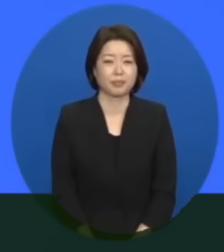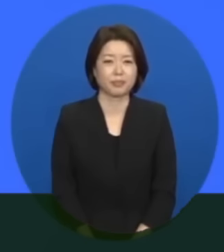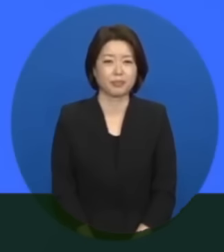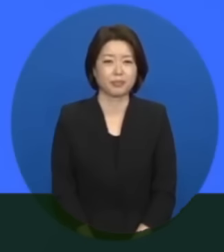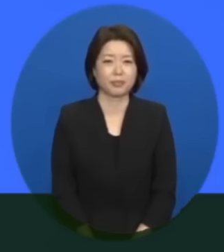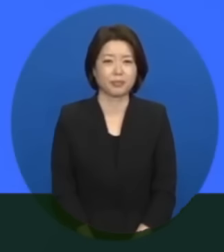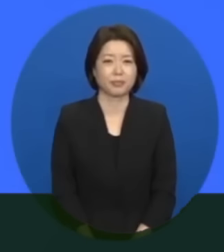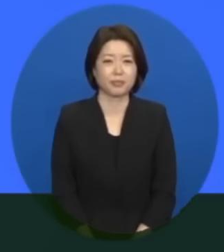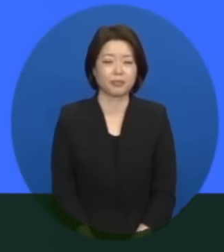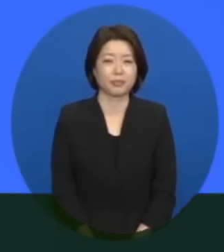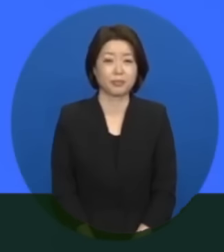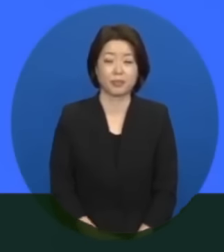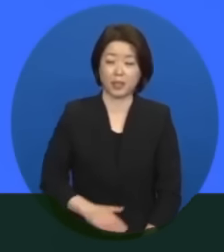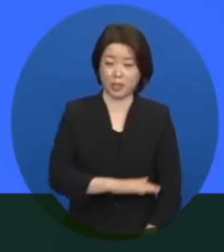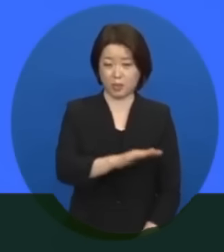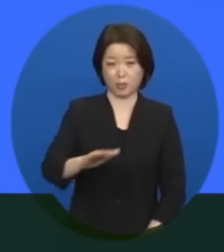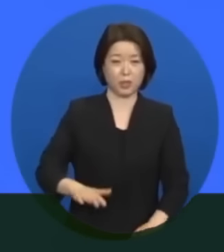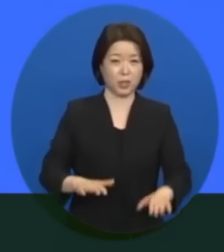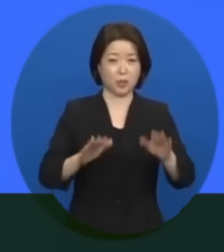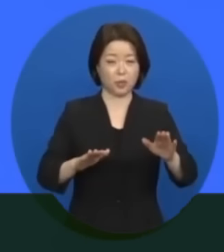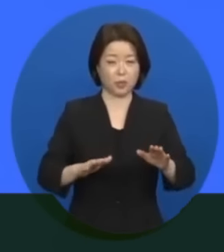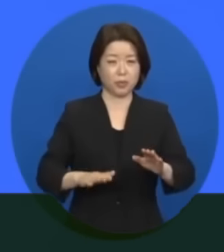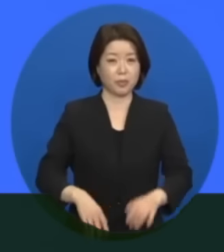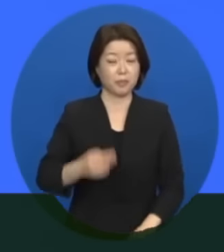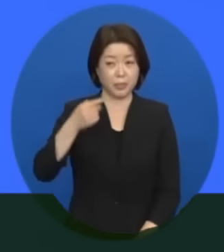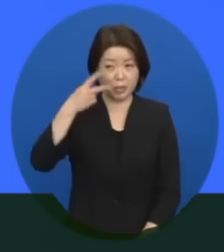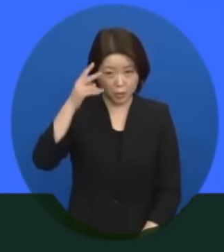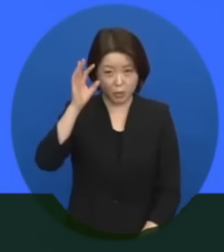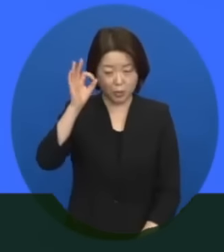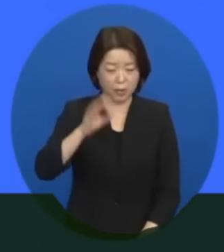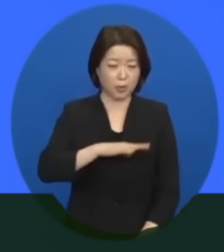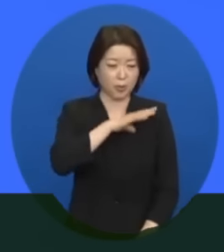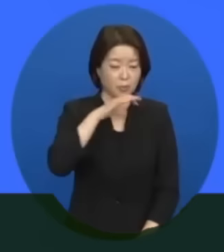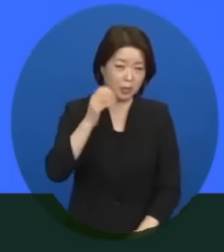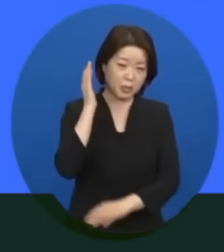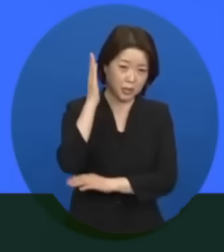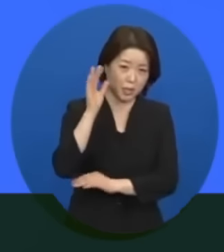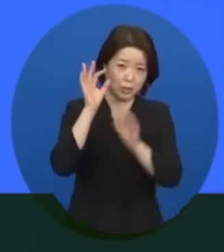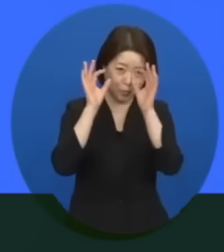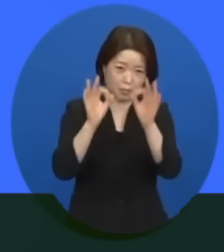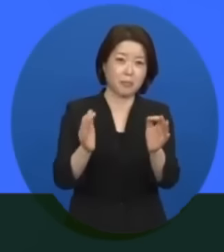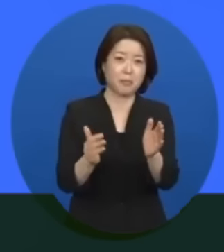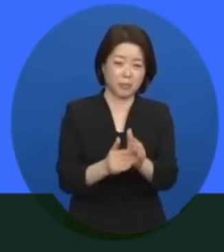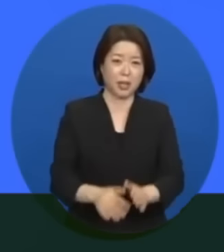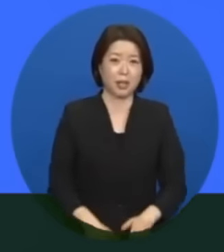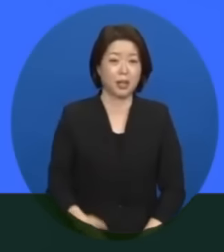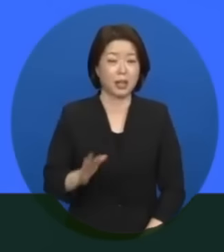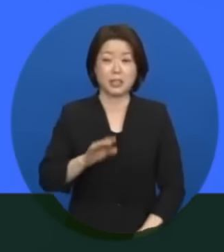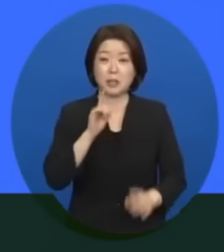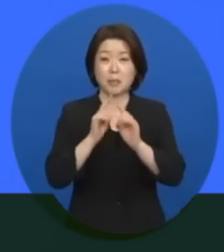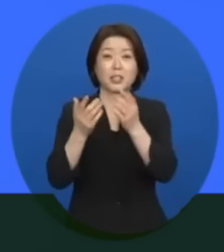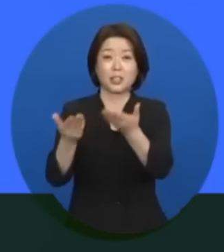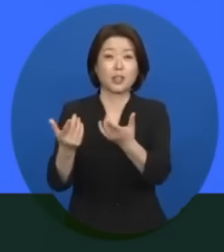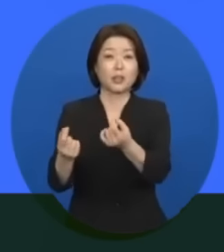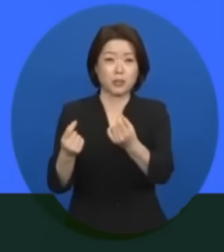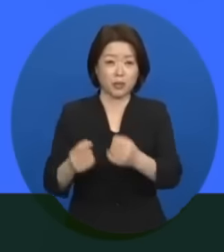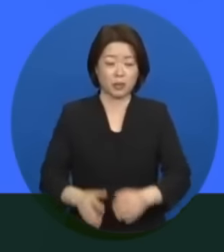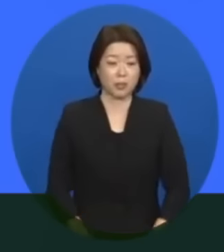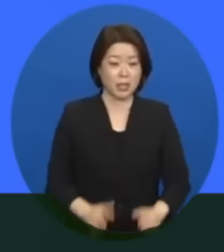아멘 우리가 오늘 사도 보고 베드로의 이야기를습니다 근데 말씀드린 것처럼